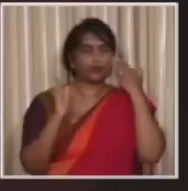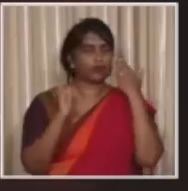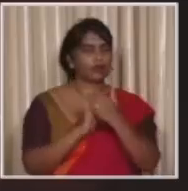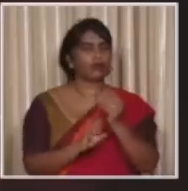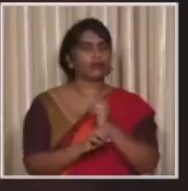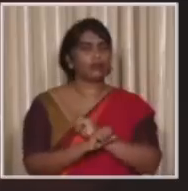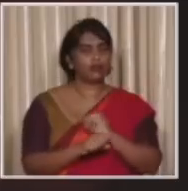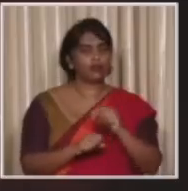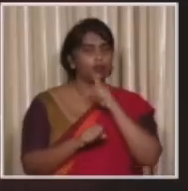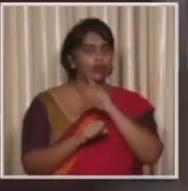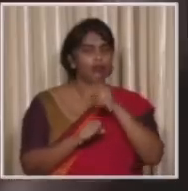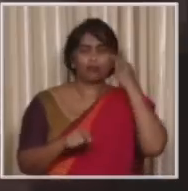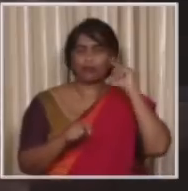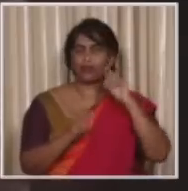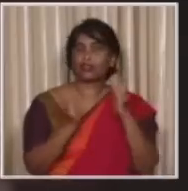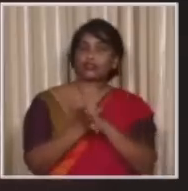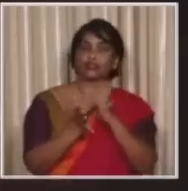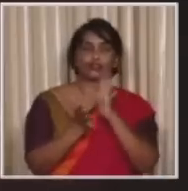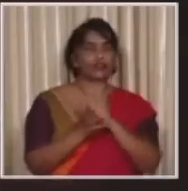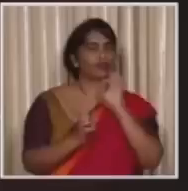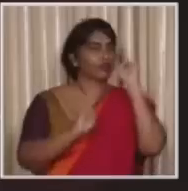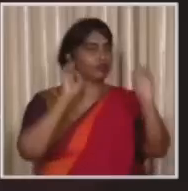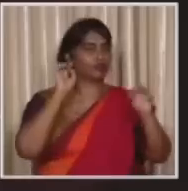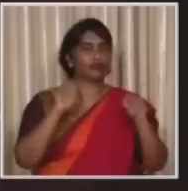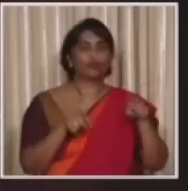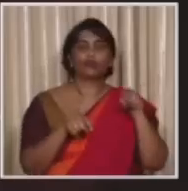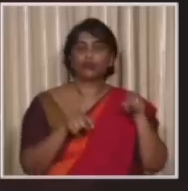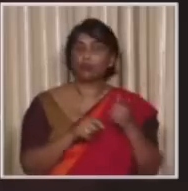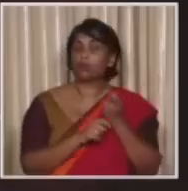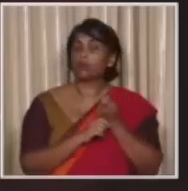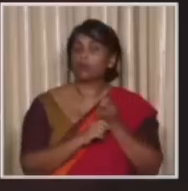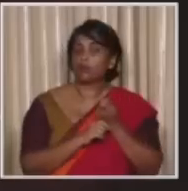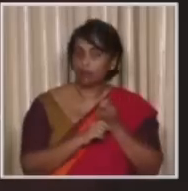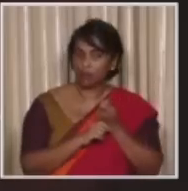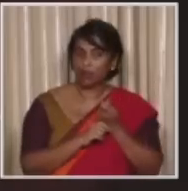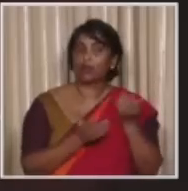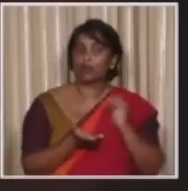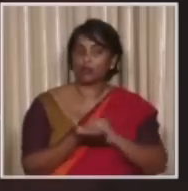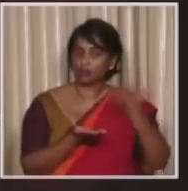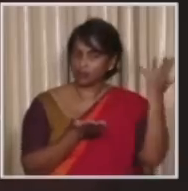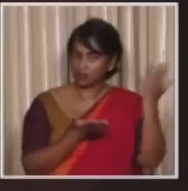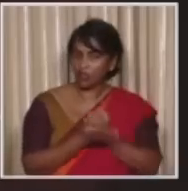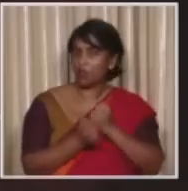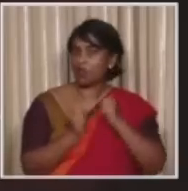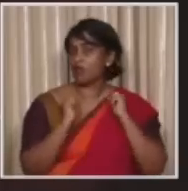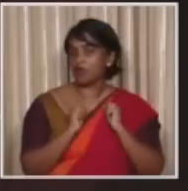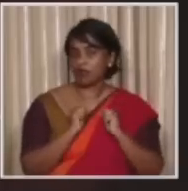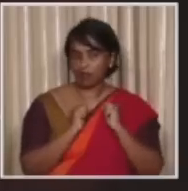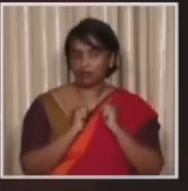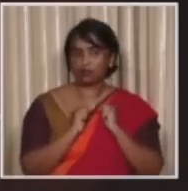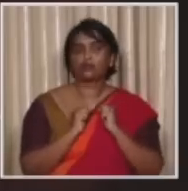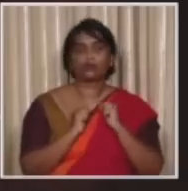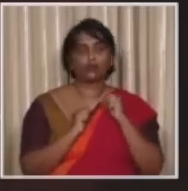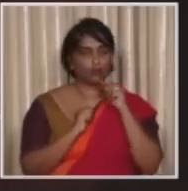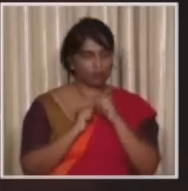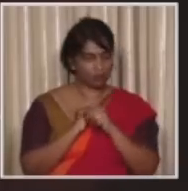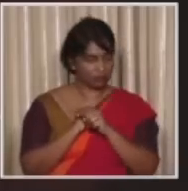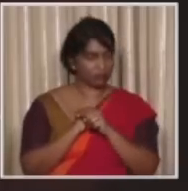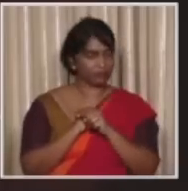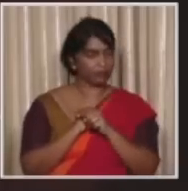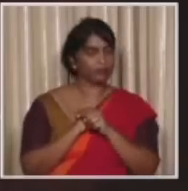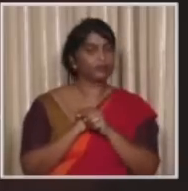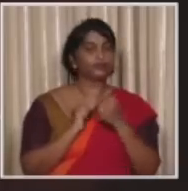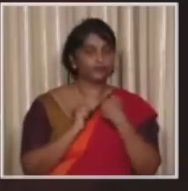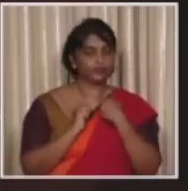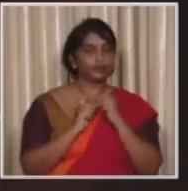නැතුව එක එක්කෙනා සතුටු කරන්න දීපු මෙන්න මේ මුදල් නැවත අය කරගන්නේ කොහොමද කියන එක පිළිබඳව